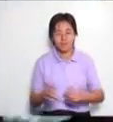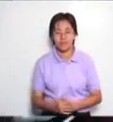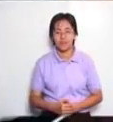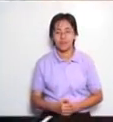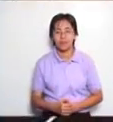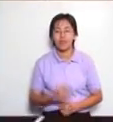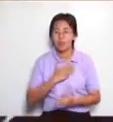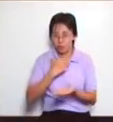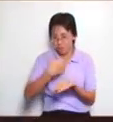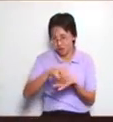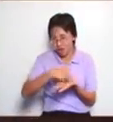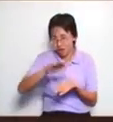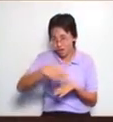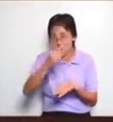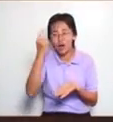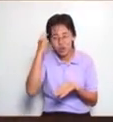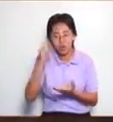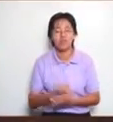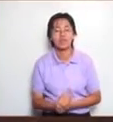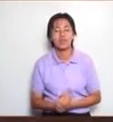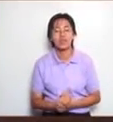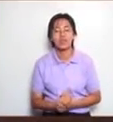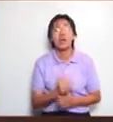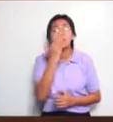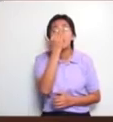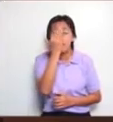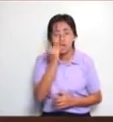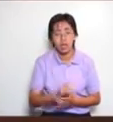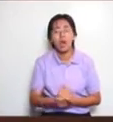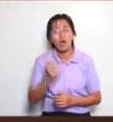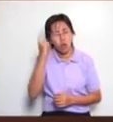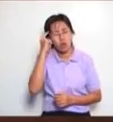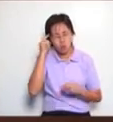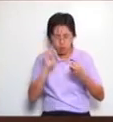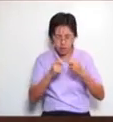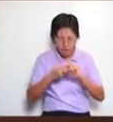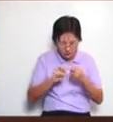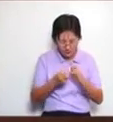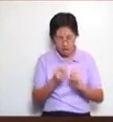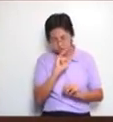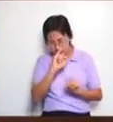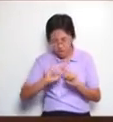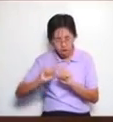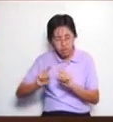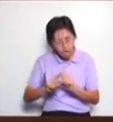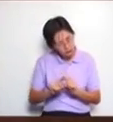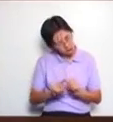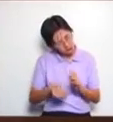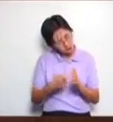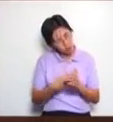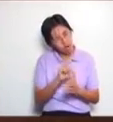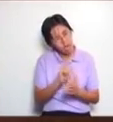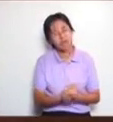อันนี้คือส่งทผมอยากจะบอกทกท่านดังดังเลยเพระเราไม่รู้จากตัวตัหากิเลชยอย่ดีเทาไห่แล้เหไหม